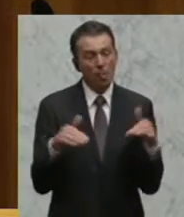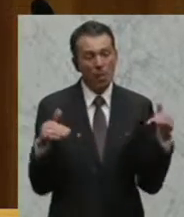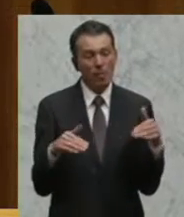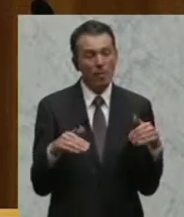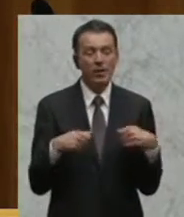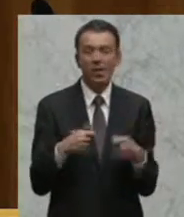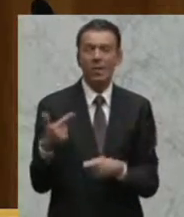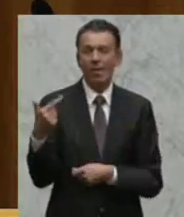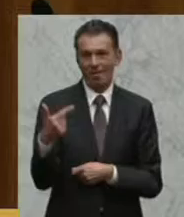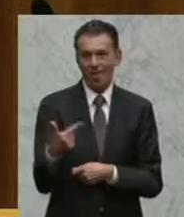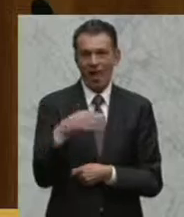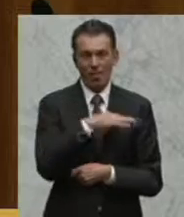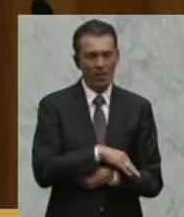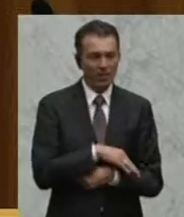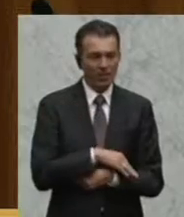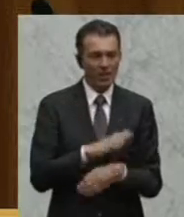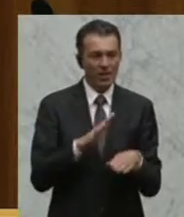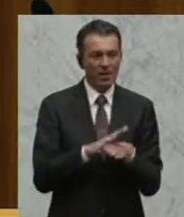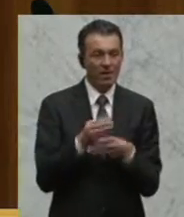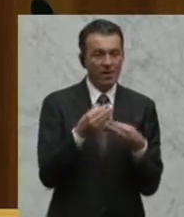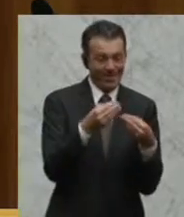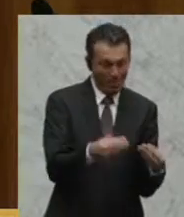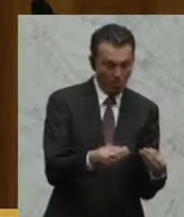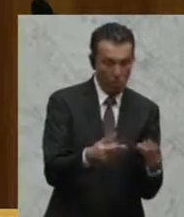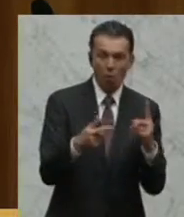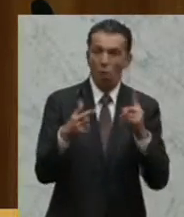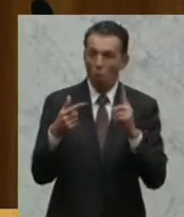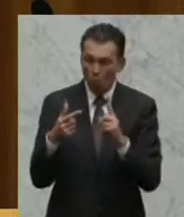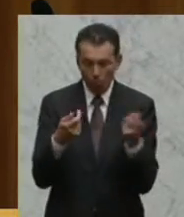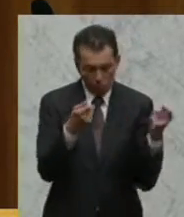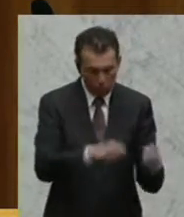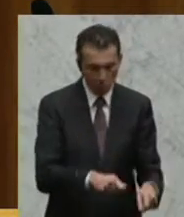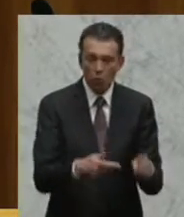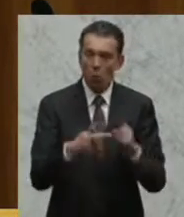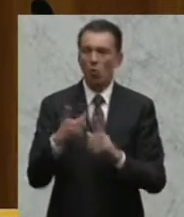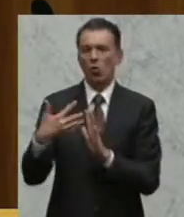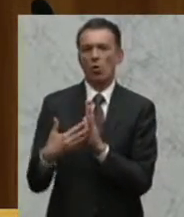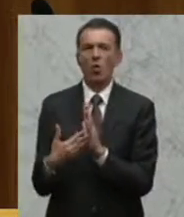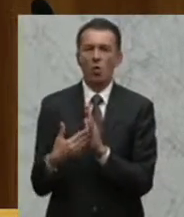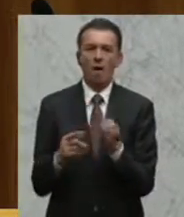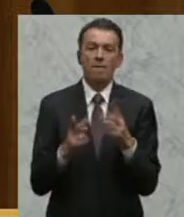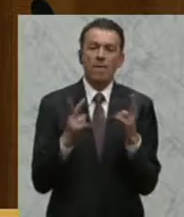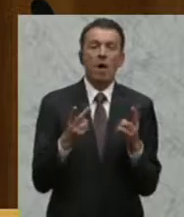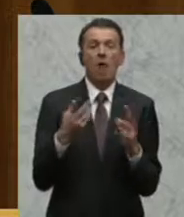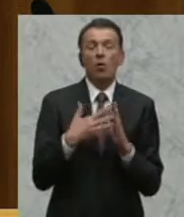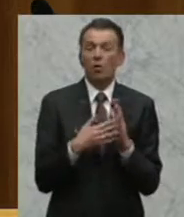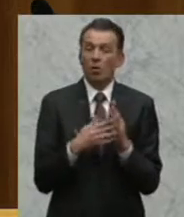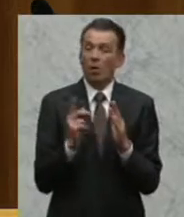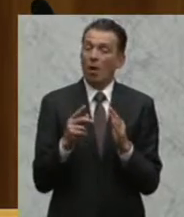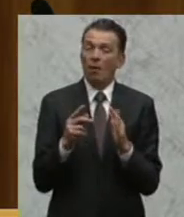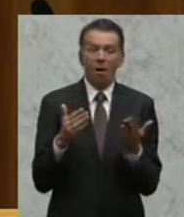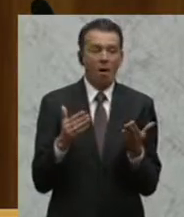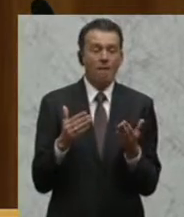es zwei Pflichten, die Gesetzgebung und die Kontrolle. Und wir können nur kontrollieren, wenn wir Fragen stellen können. Und